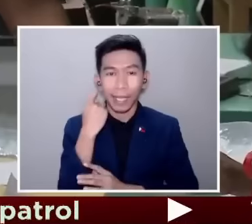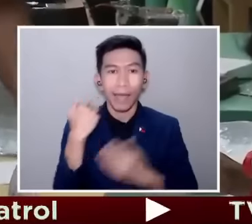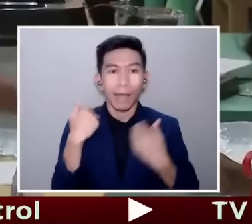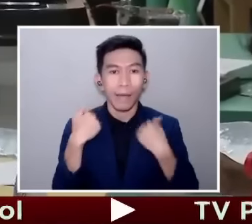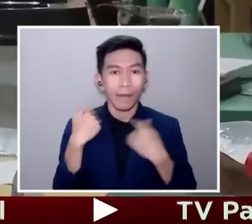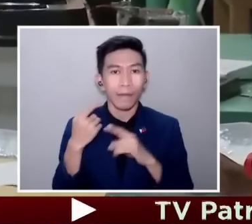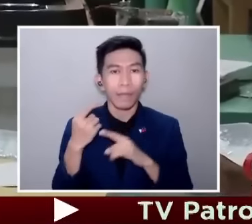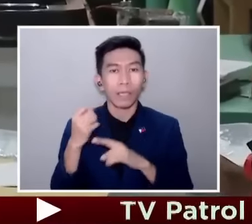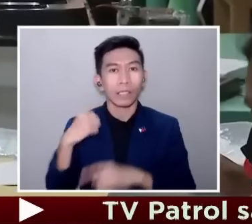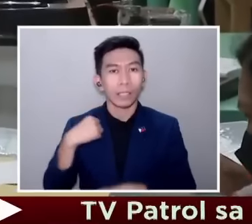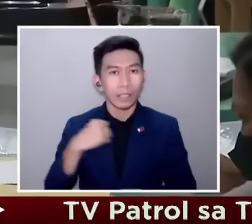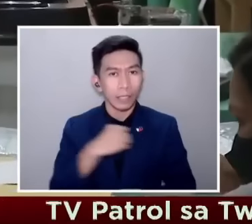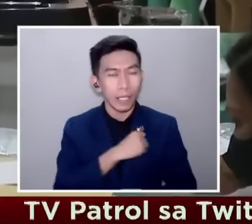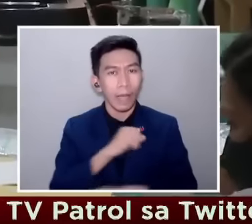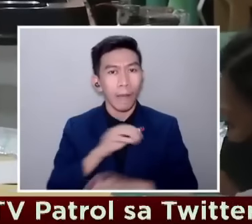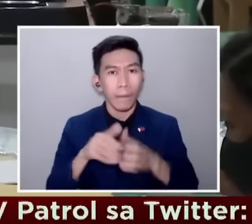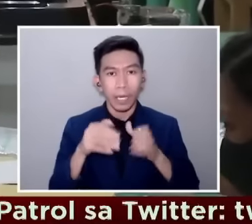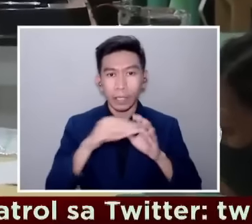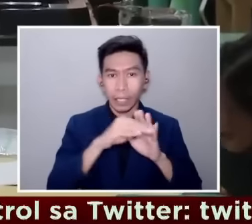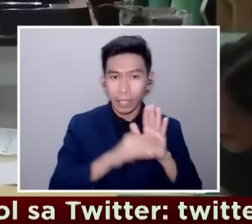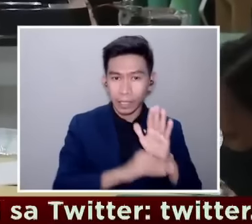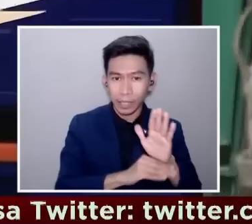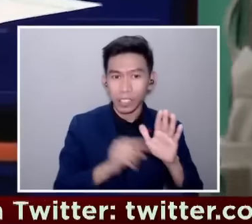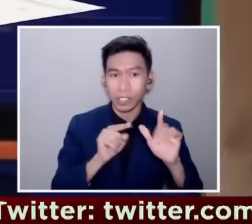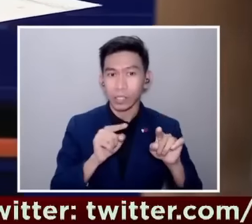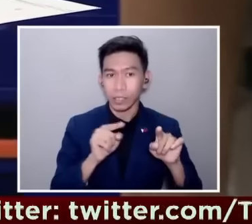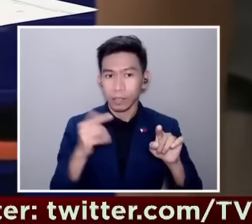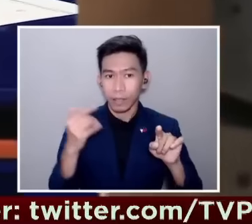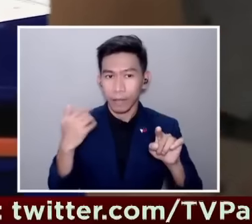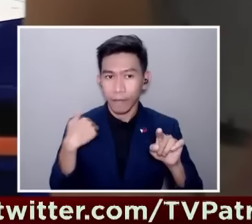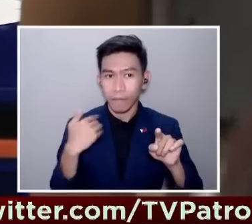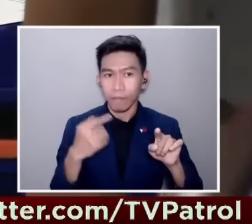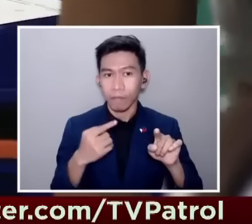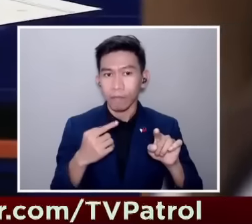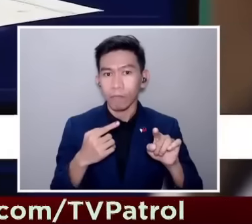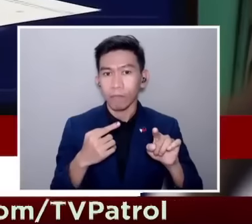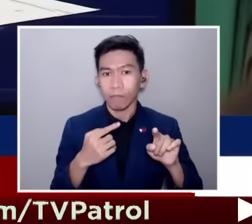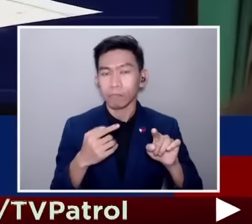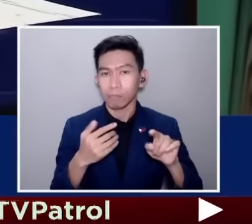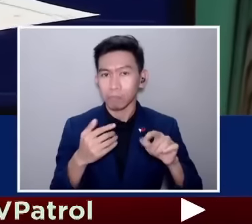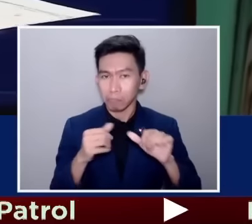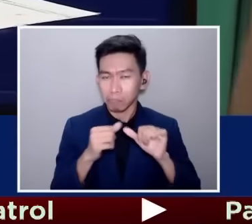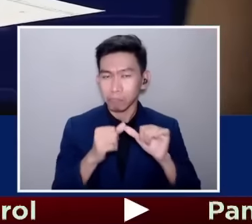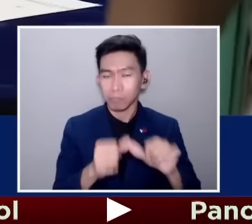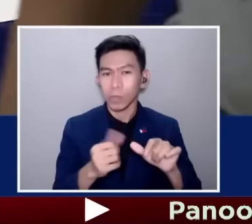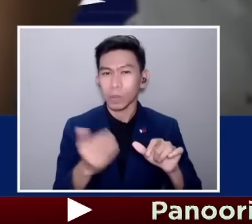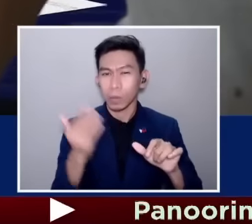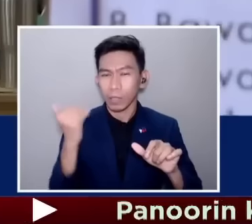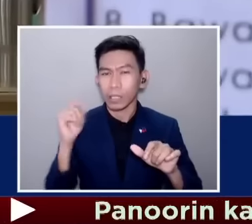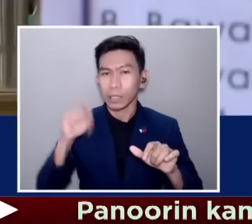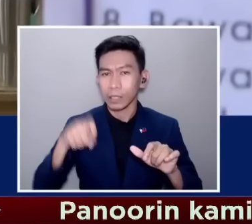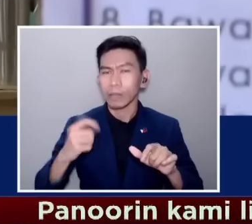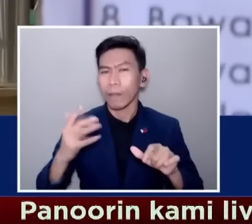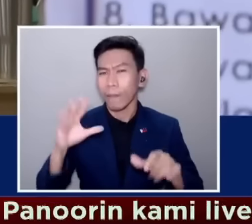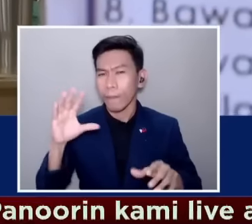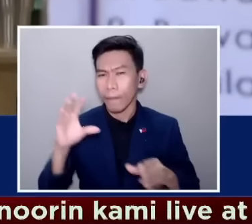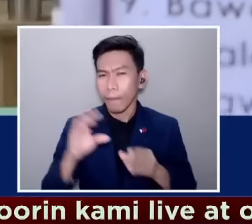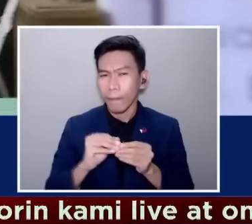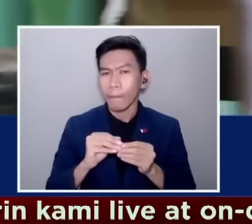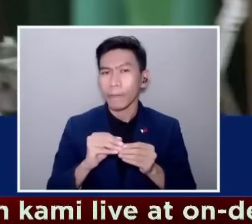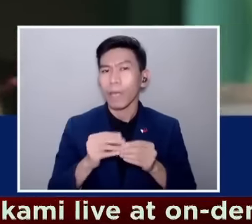party list. Bahagi ito ng protocol ng COMELEC na para mapagana na ang consolidation and canvassing system na tatanggap ng transmission